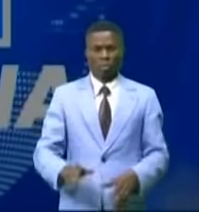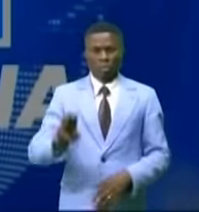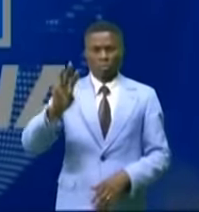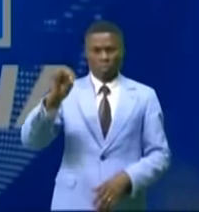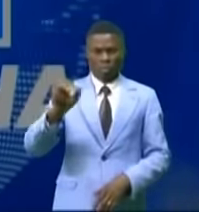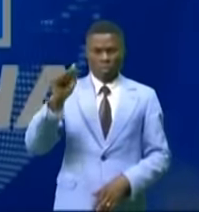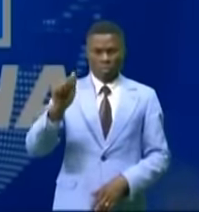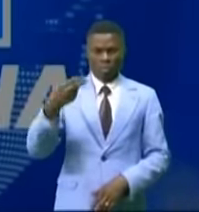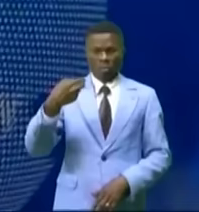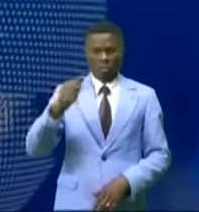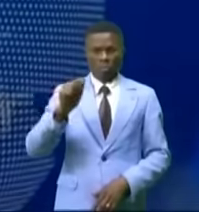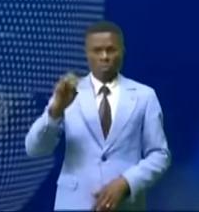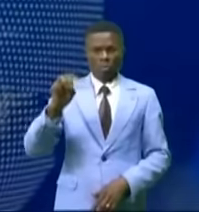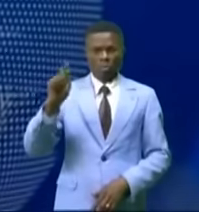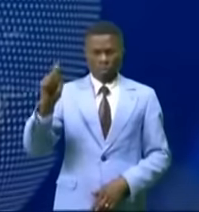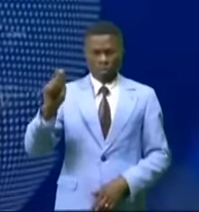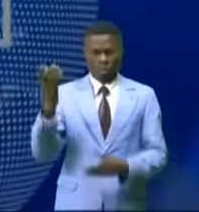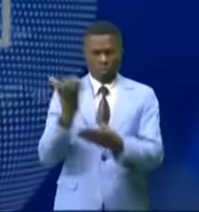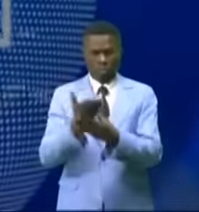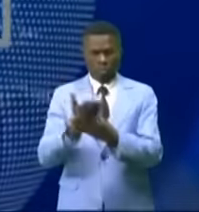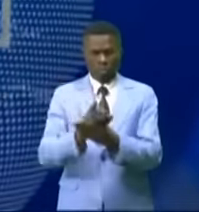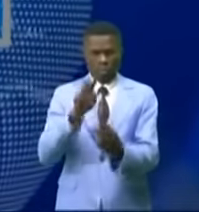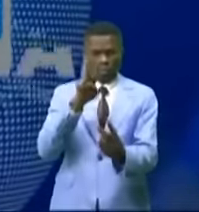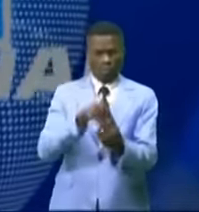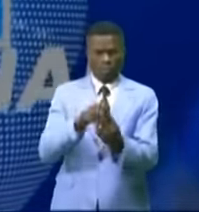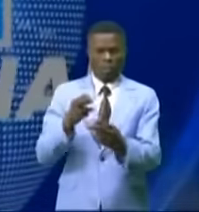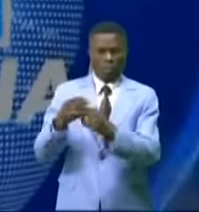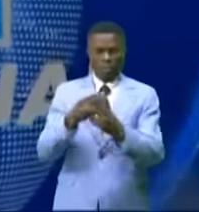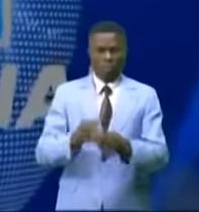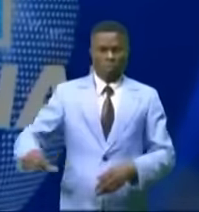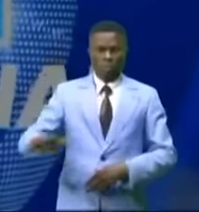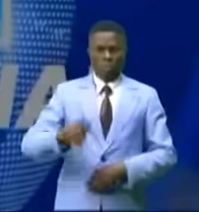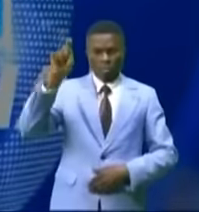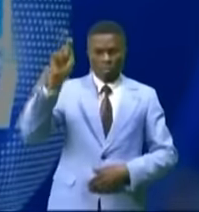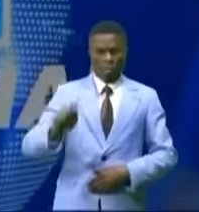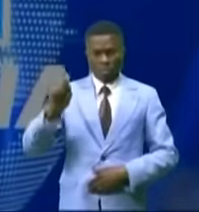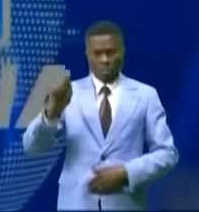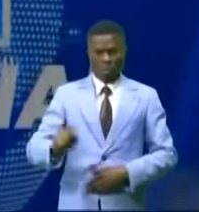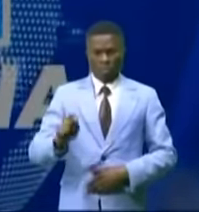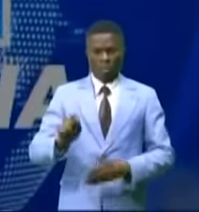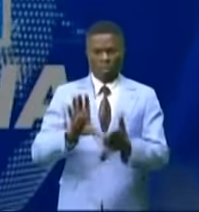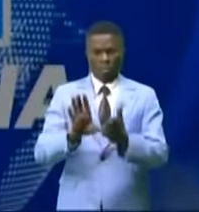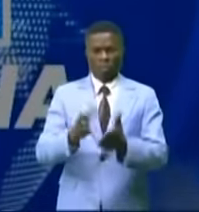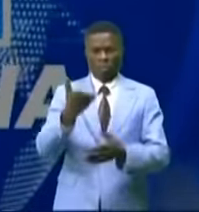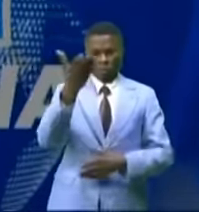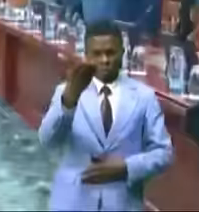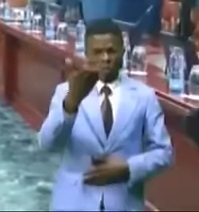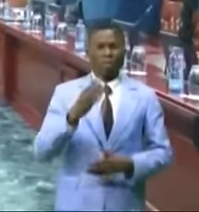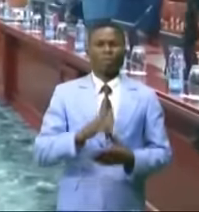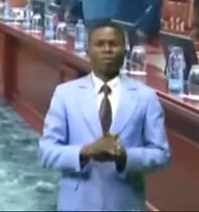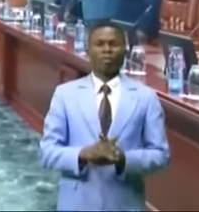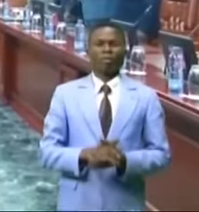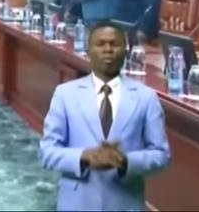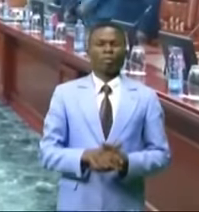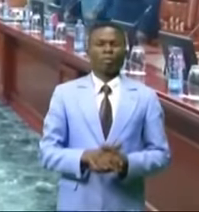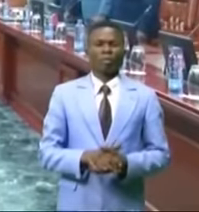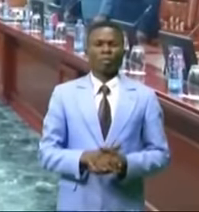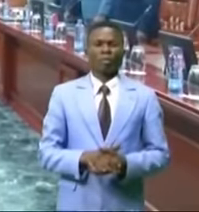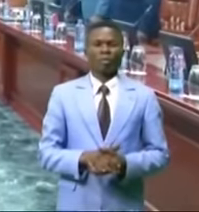Lazina, un document qui va garantir la sécurité au Tchad. Fanny Kikoufi, Kazokazadi.